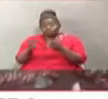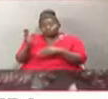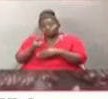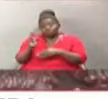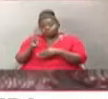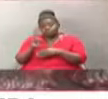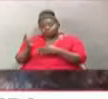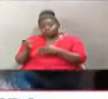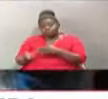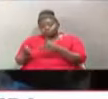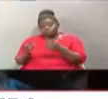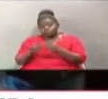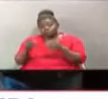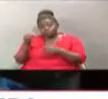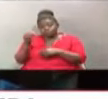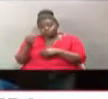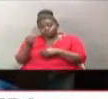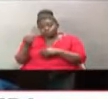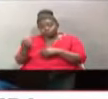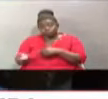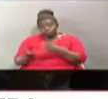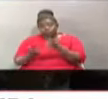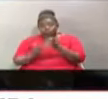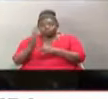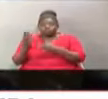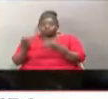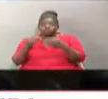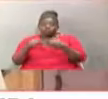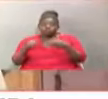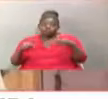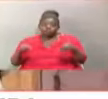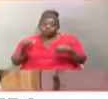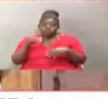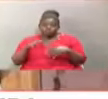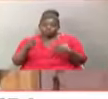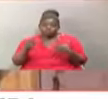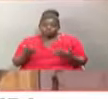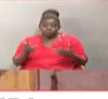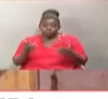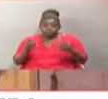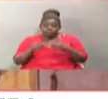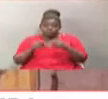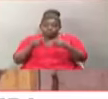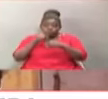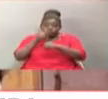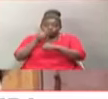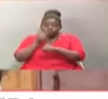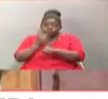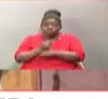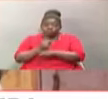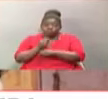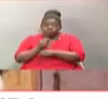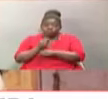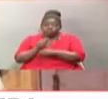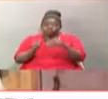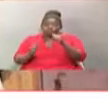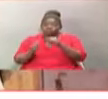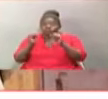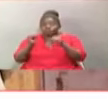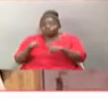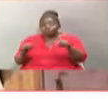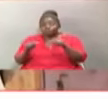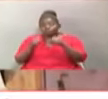ebijanjaalo, sukaali, buto n'ensimbi enkalu okubayambako okubayisa mu nnaku zino. Singa n'ebitongole ebirala ebirina obusobozi